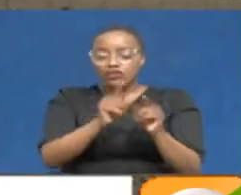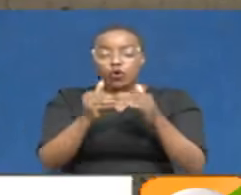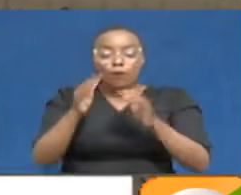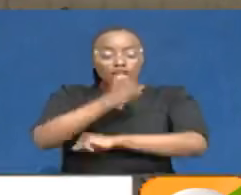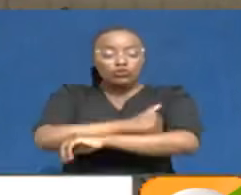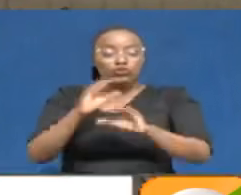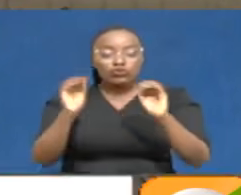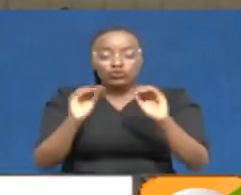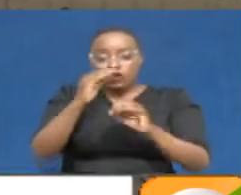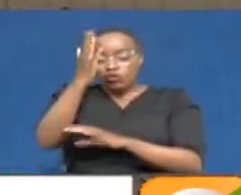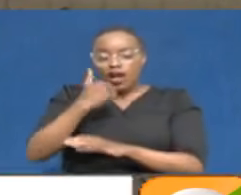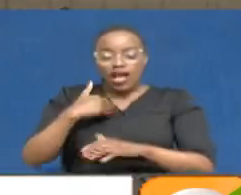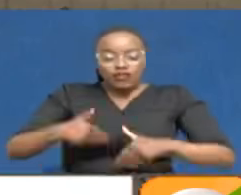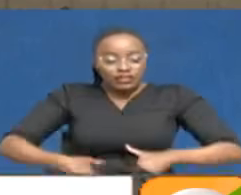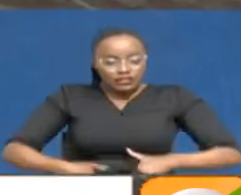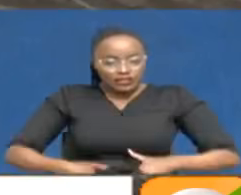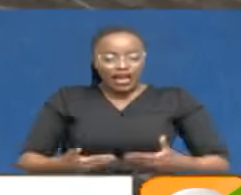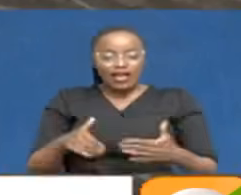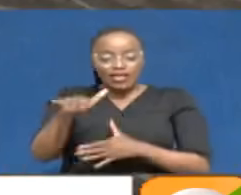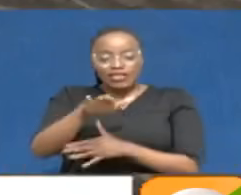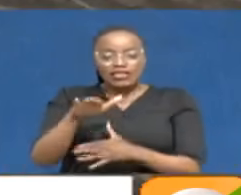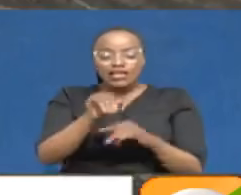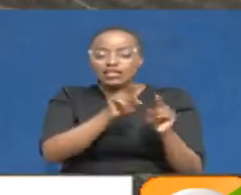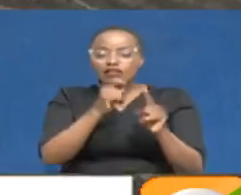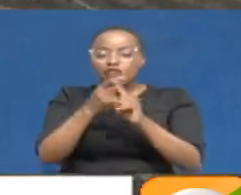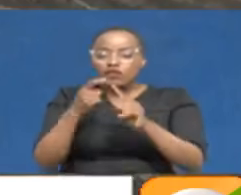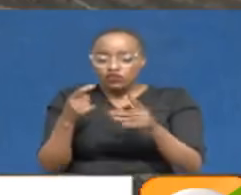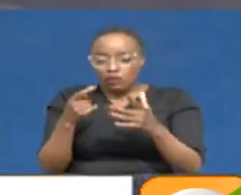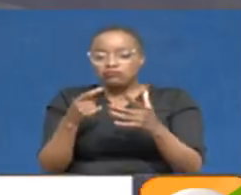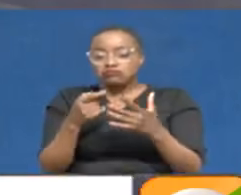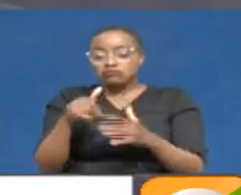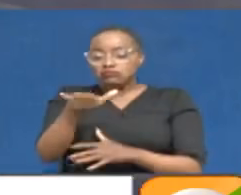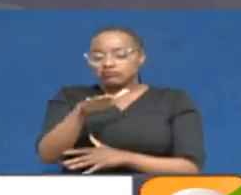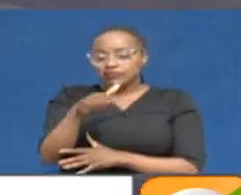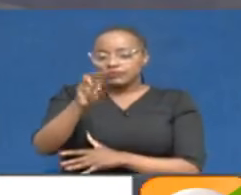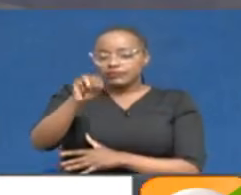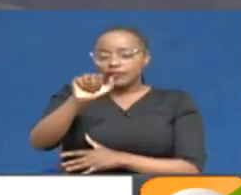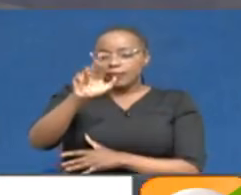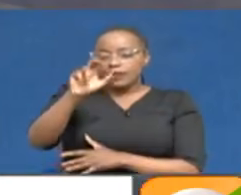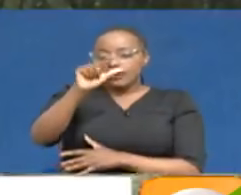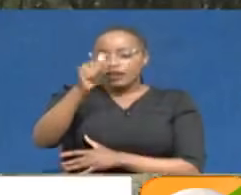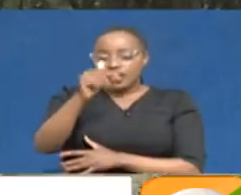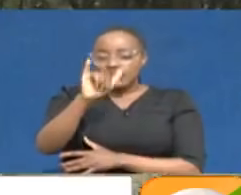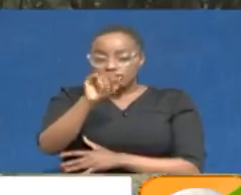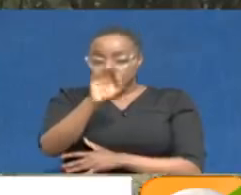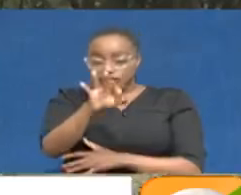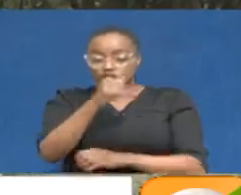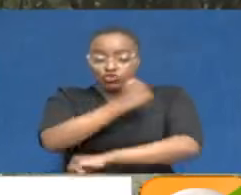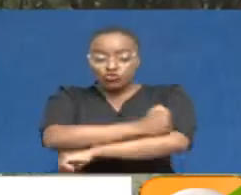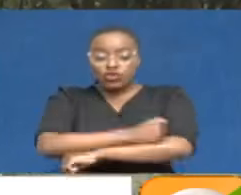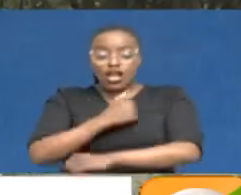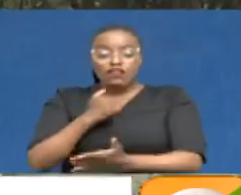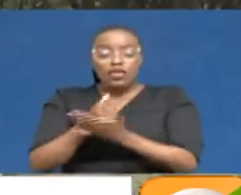kufungua shule kutokana na baa la njaa. Kulingana na mkurugenzi wa masomo eneo la Marigat, iwapo shule hizo